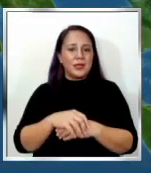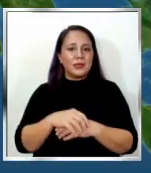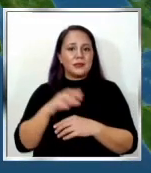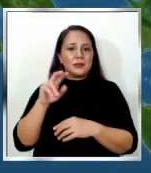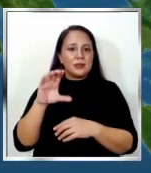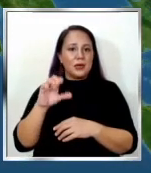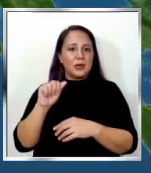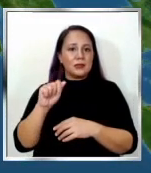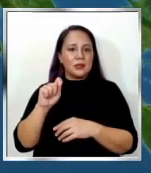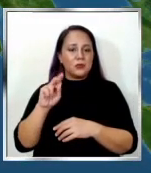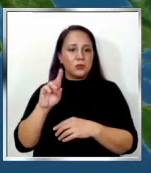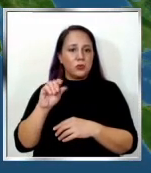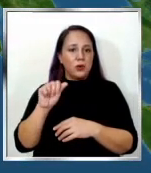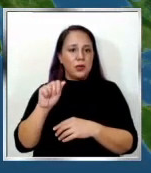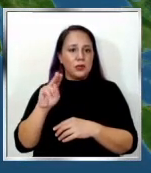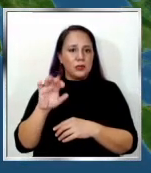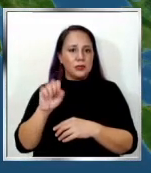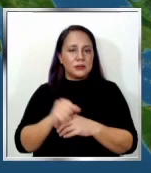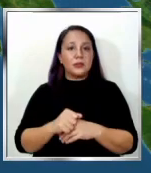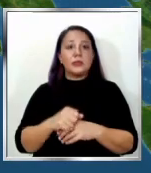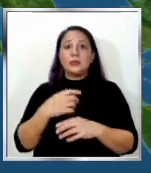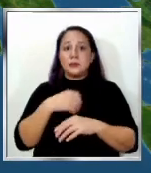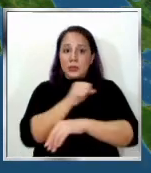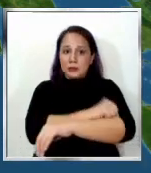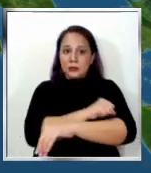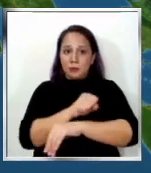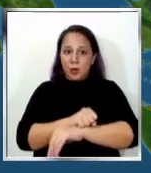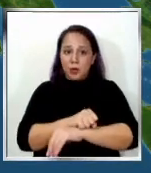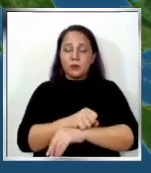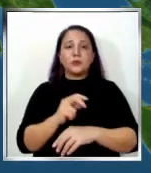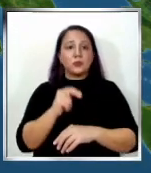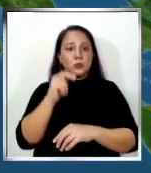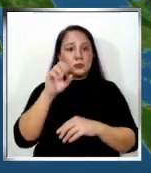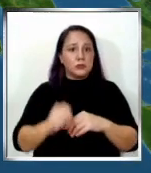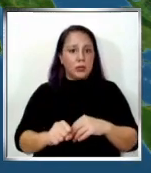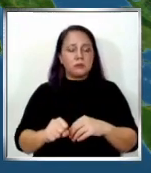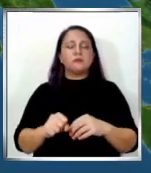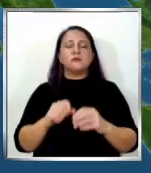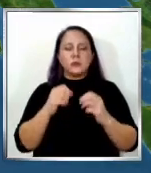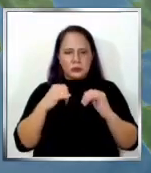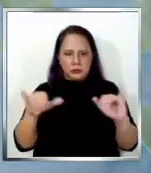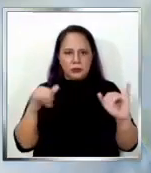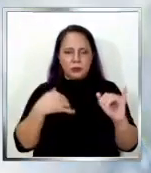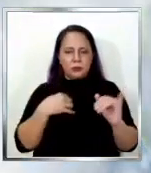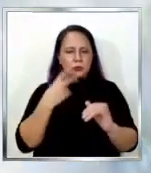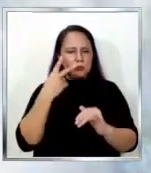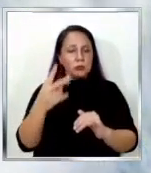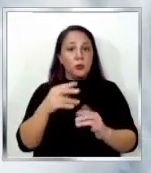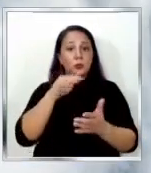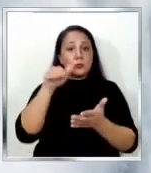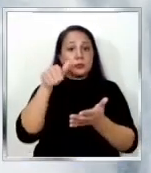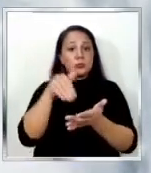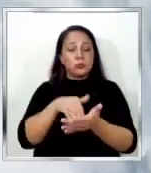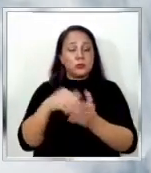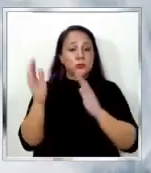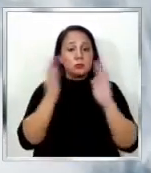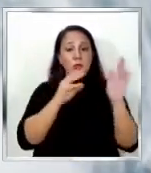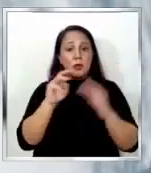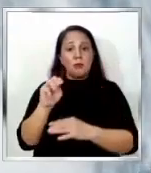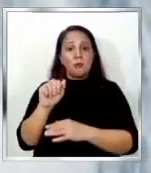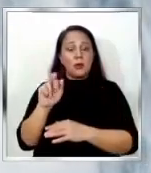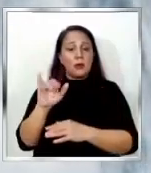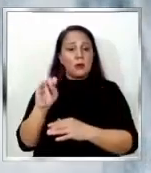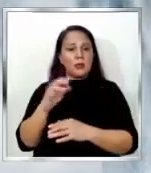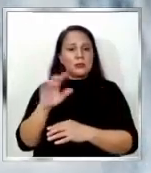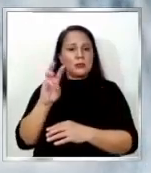Eastern Samar, eastern portion ng Northern Samar at ng Samar. Huling namataan ang sentro ng Tropical Storm Maring sa 655